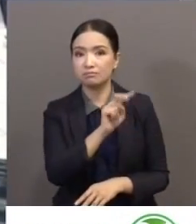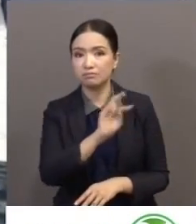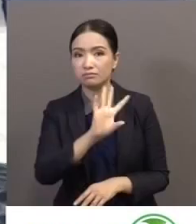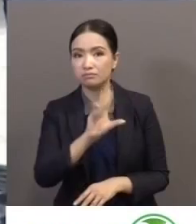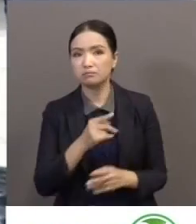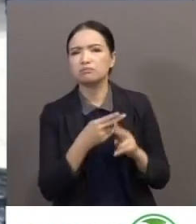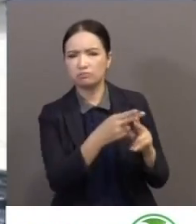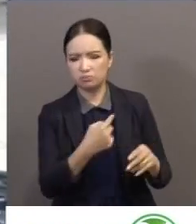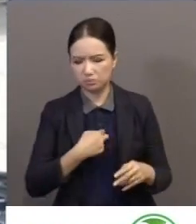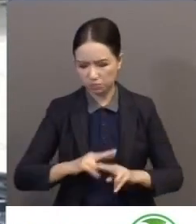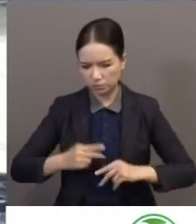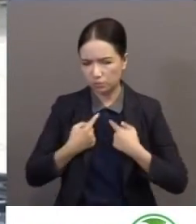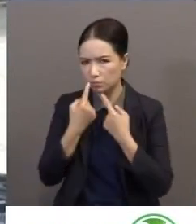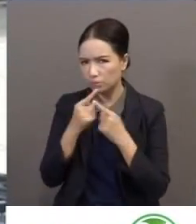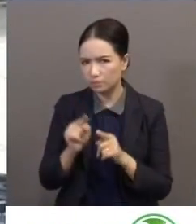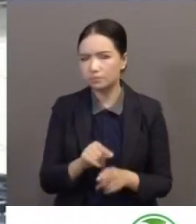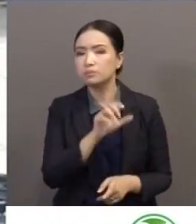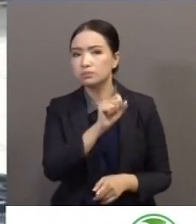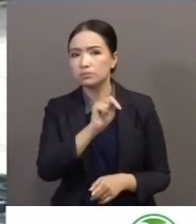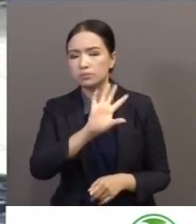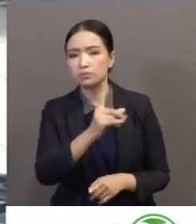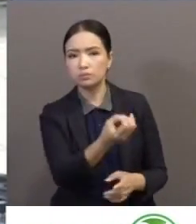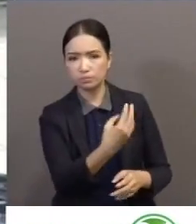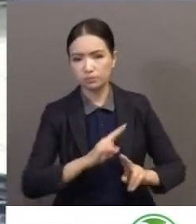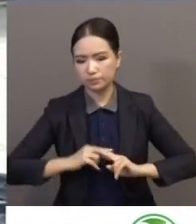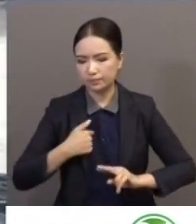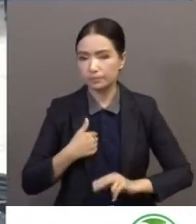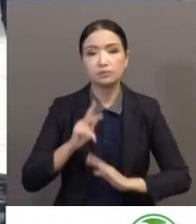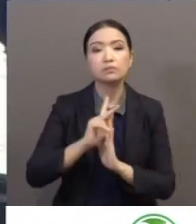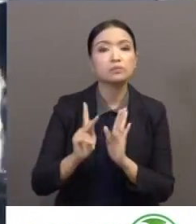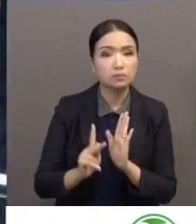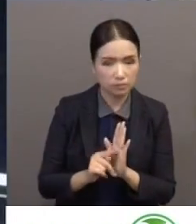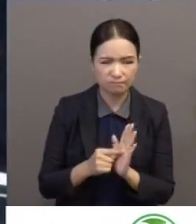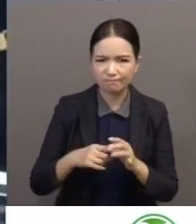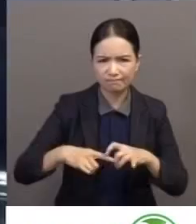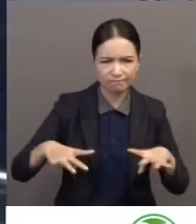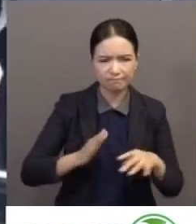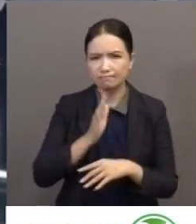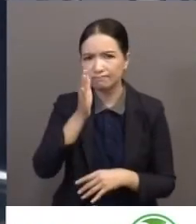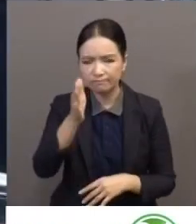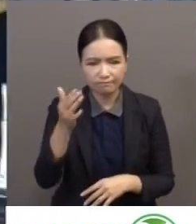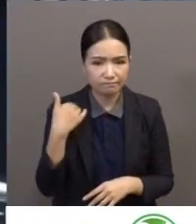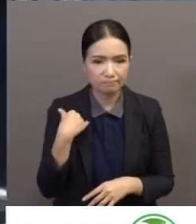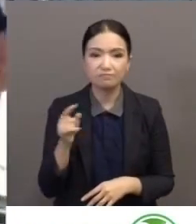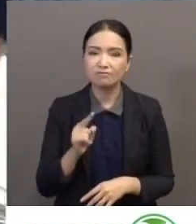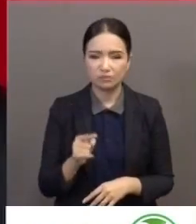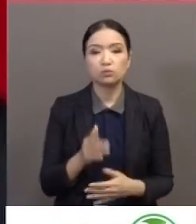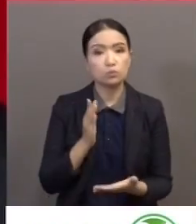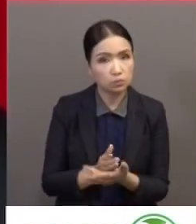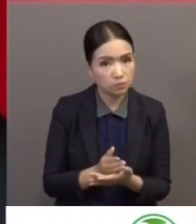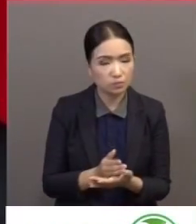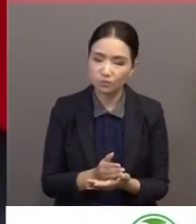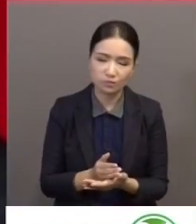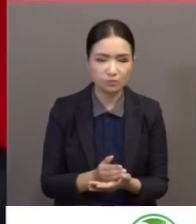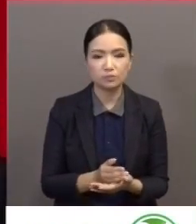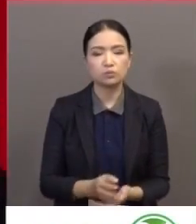ได้สนช.ไม่ได้บอกอะไรกับตนเองส่วนกฎหมายนี้คุณผู้ชมสร้างความขัดแย้งในอนาคตจนถึงขั้นต้องระงับหรือเปล่าเรื่อง